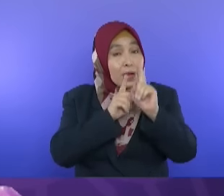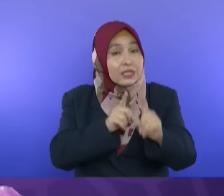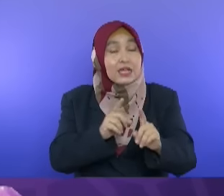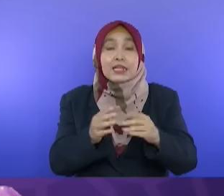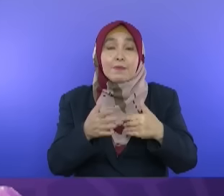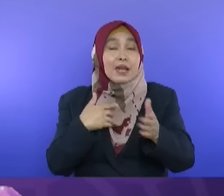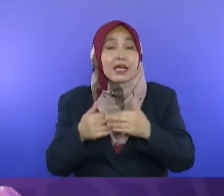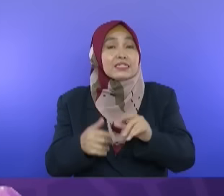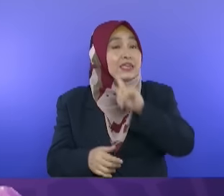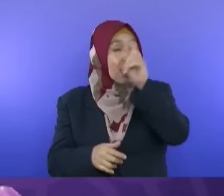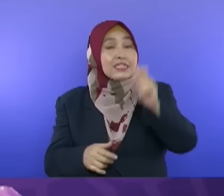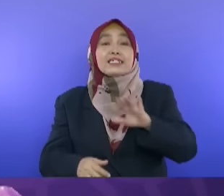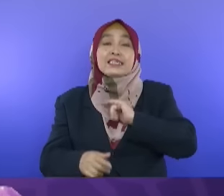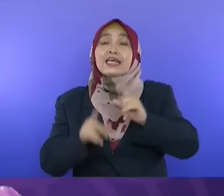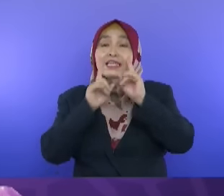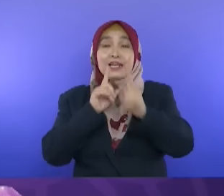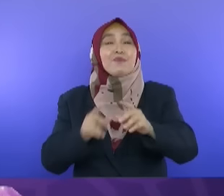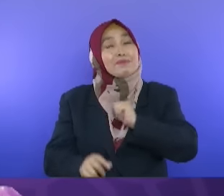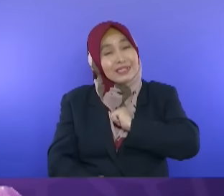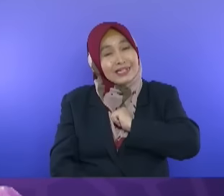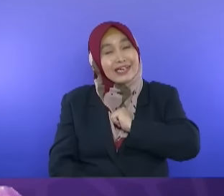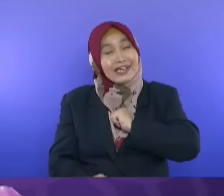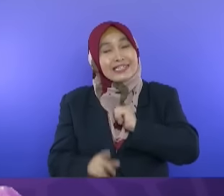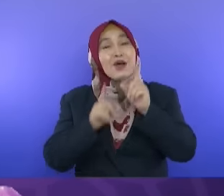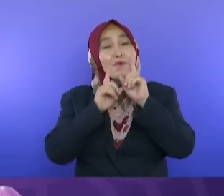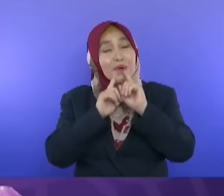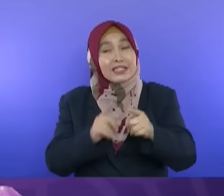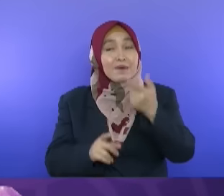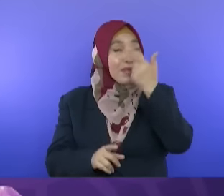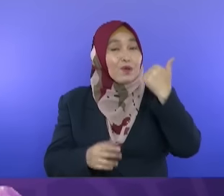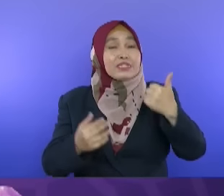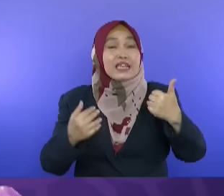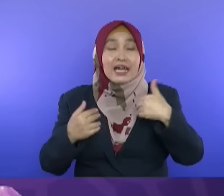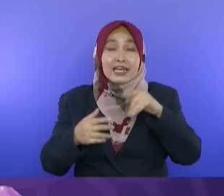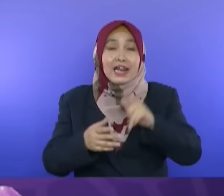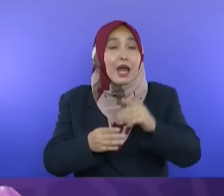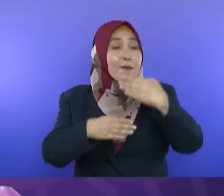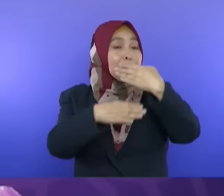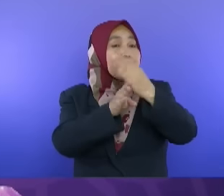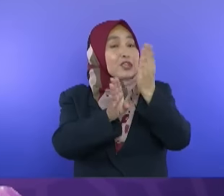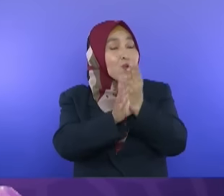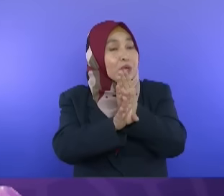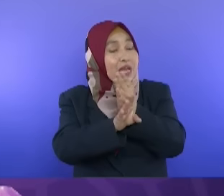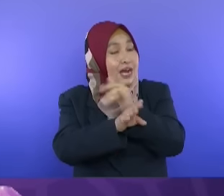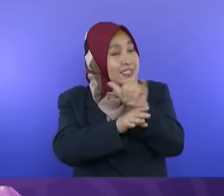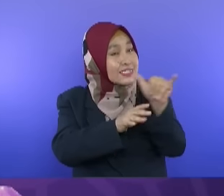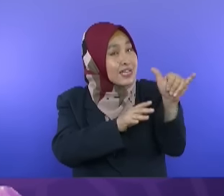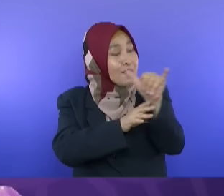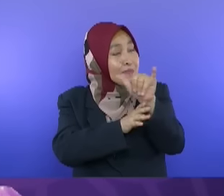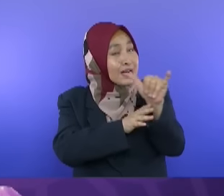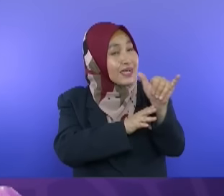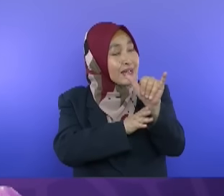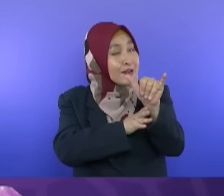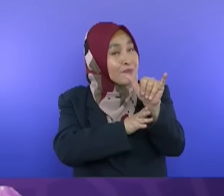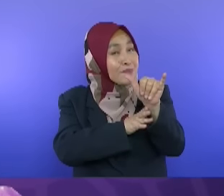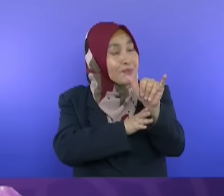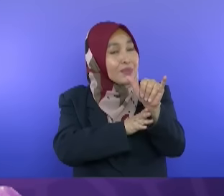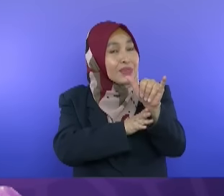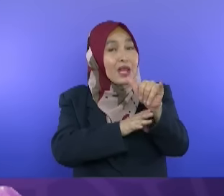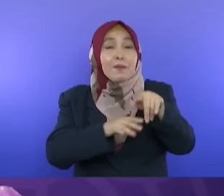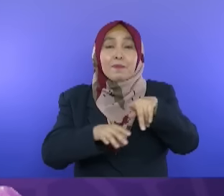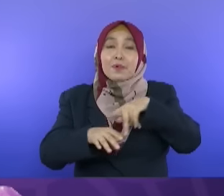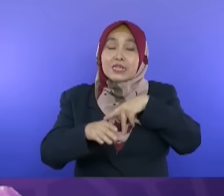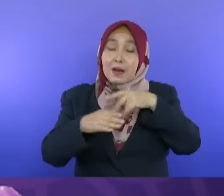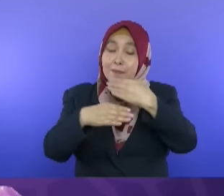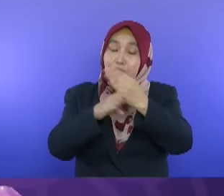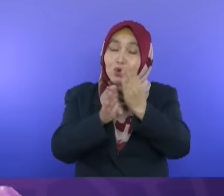tak pernah saya tanya saya jawab Oke jawabannya karena dia adalah bentuk yang sama dia punya